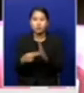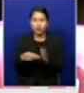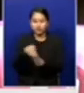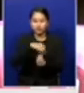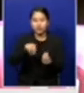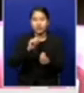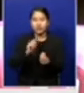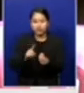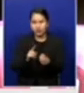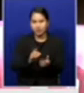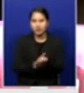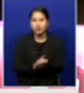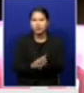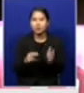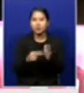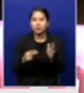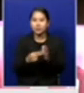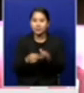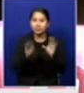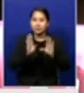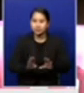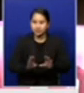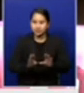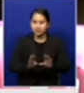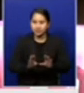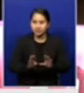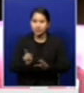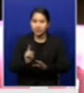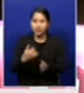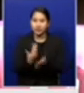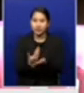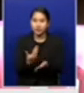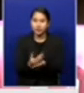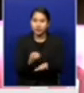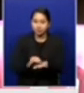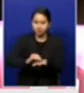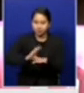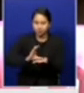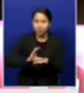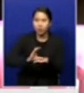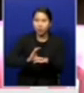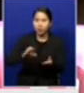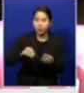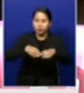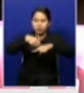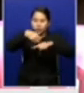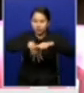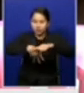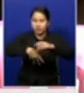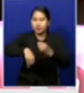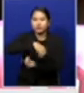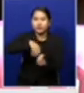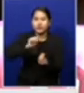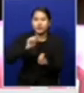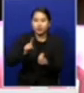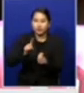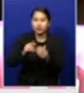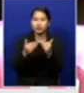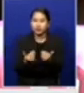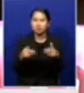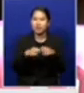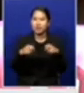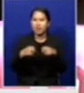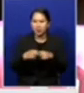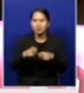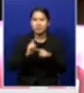ขับทั้งแบบดันเข้าและดันออกการสร้างเม็ดเงินมหาศาลการสร้างโครงสร้างเศรษฐกิจในไทยที่ผ่านมาเกิดวิกฤตมากมายครับทางเศร